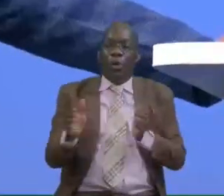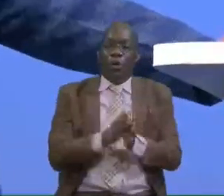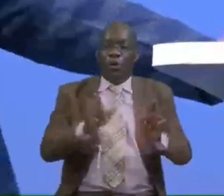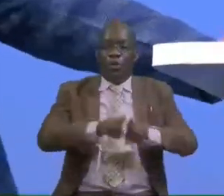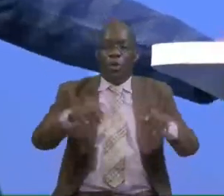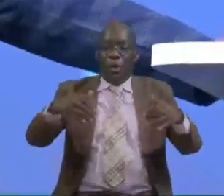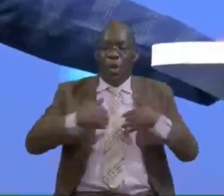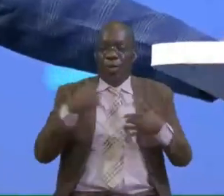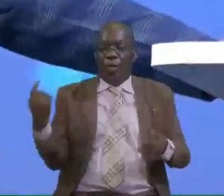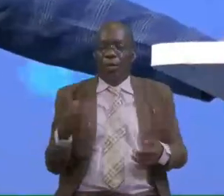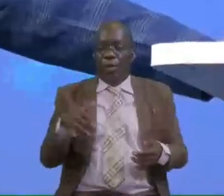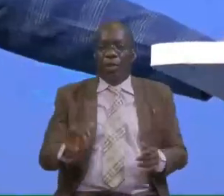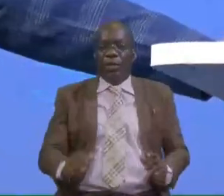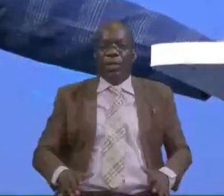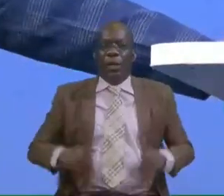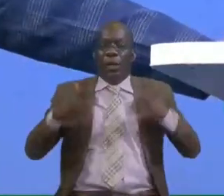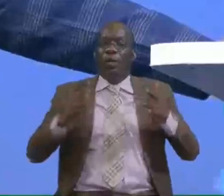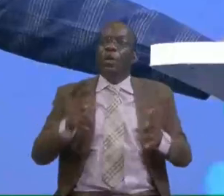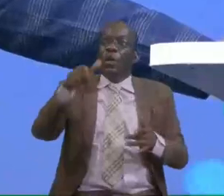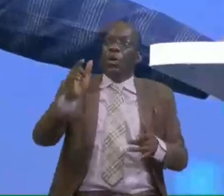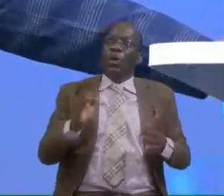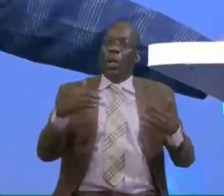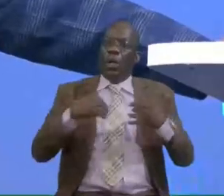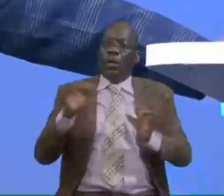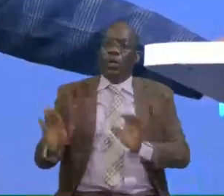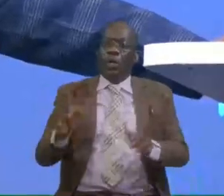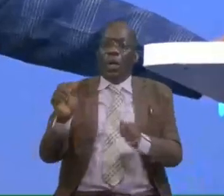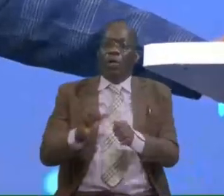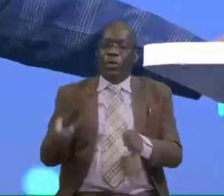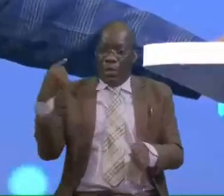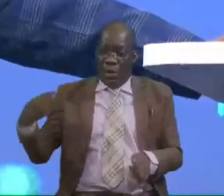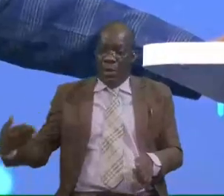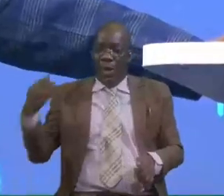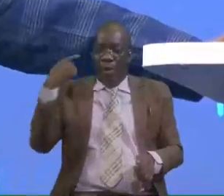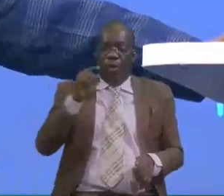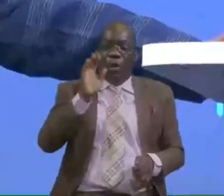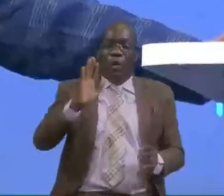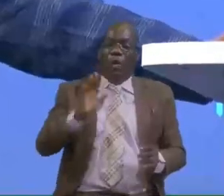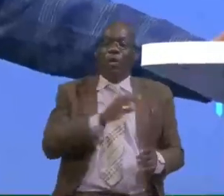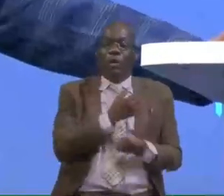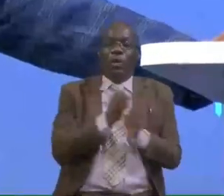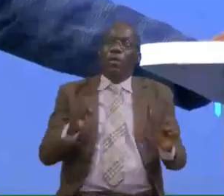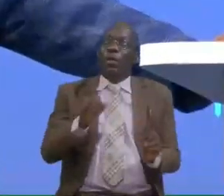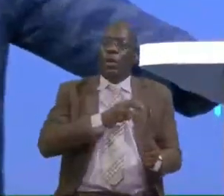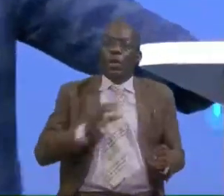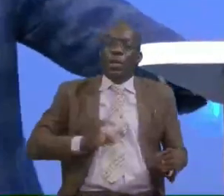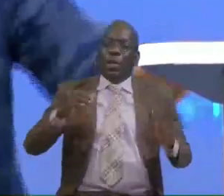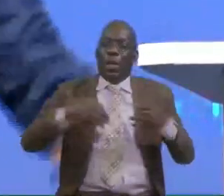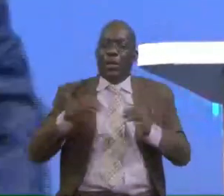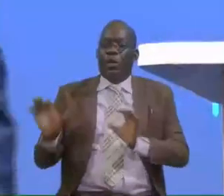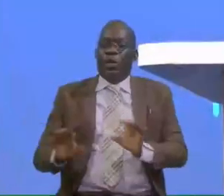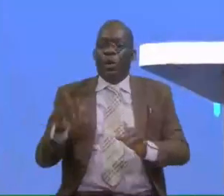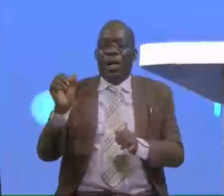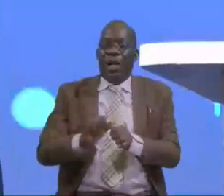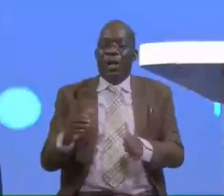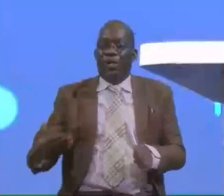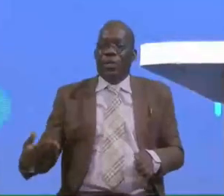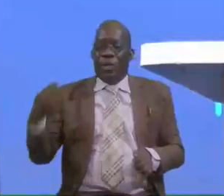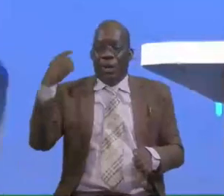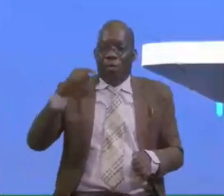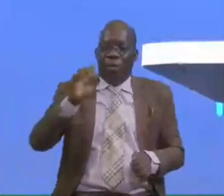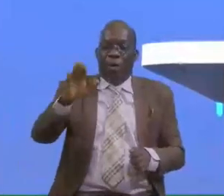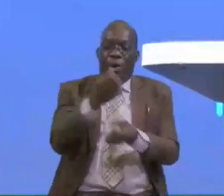qu'il devrait faire pour ton salut. Christ a fait tout ce qu'il devrait faire pour ton salut. Maintenant, aidé,